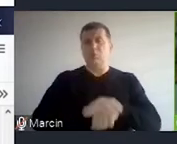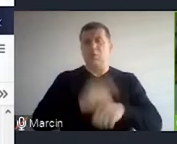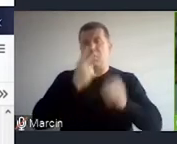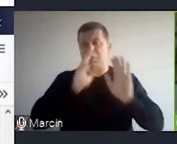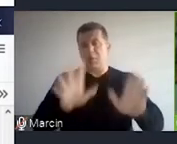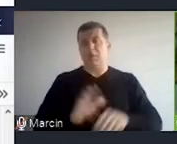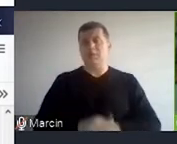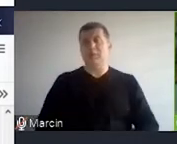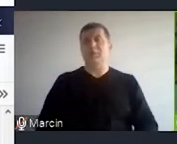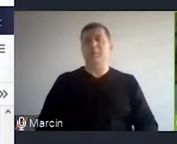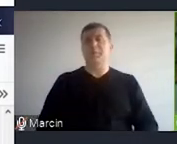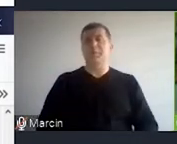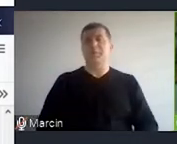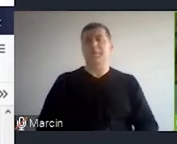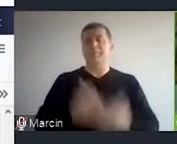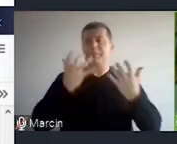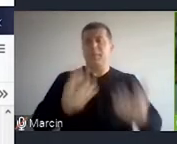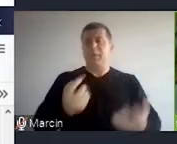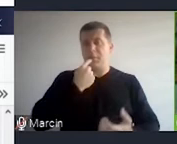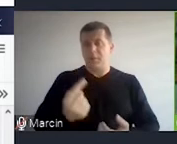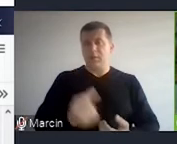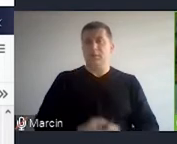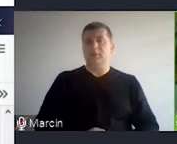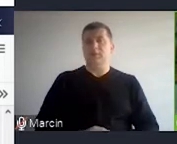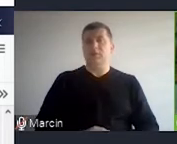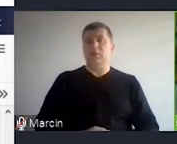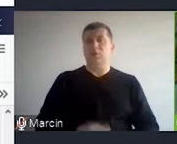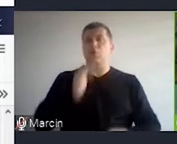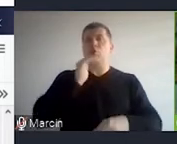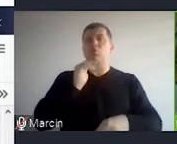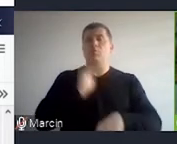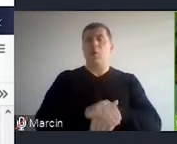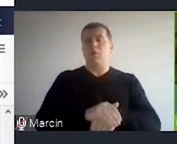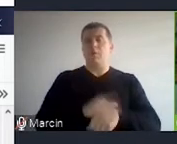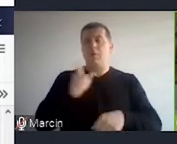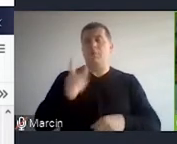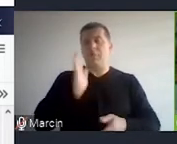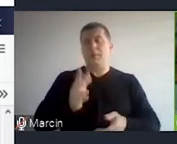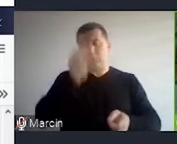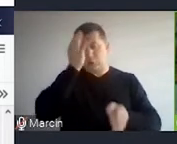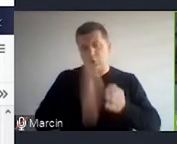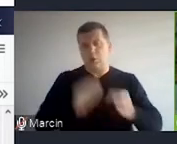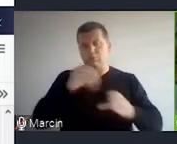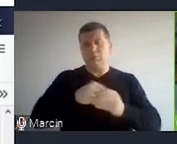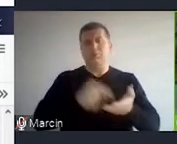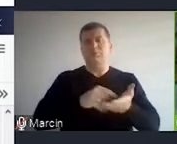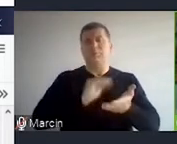pokazywać, natomiast chcę powiedzieć, że umowa będzie mówiła dokładnie za